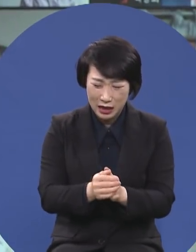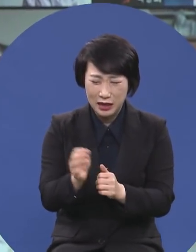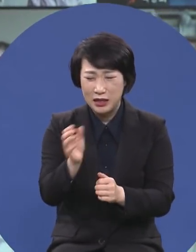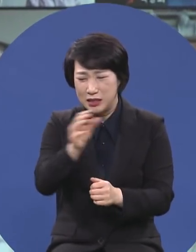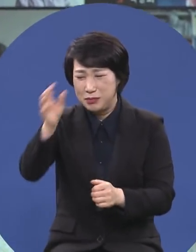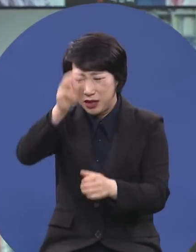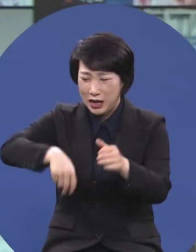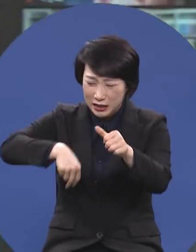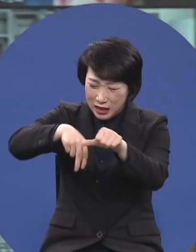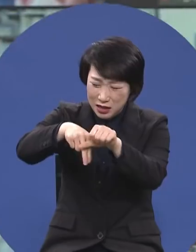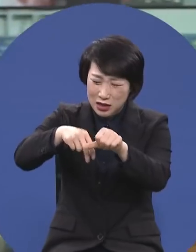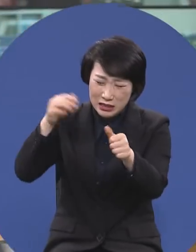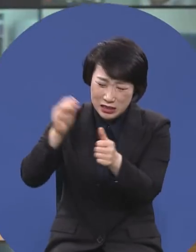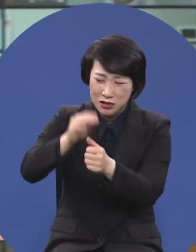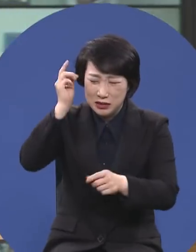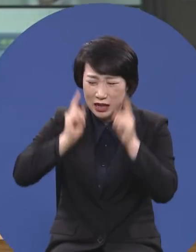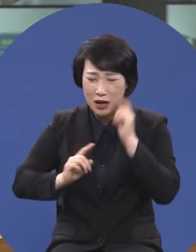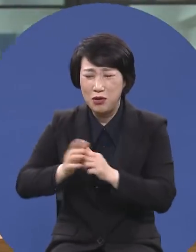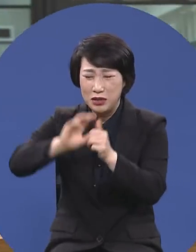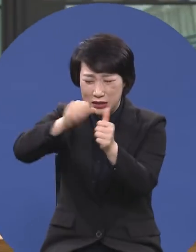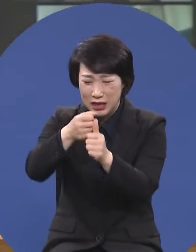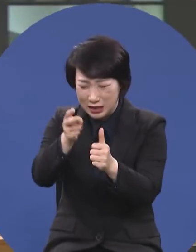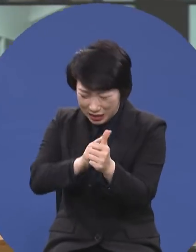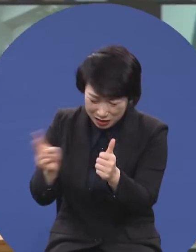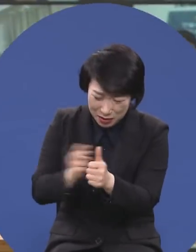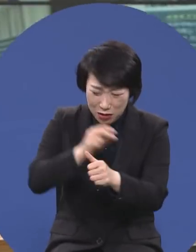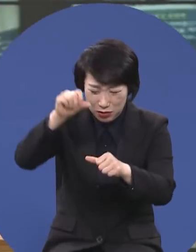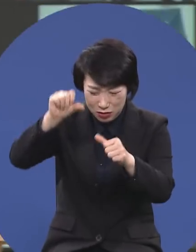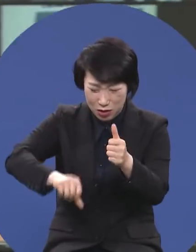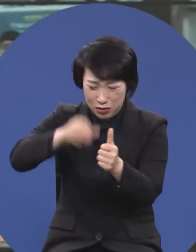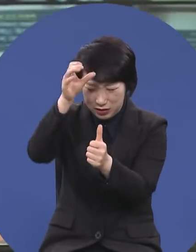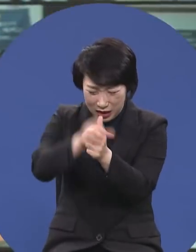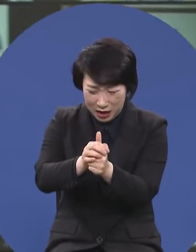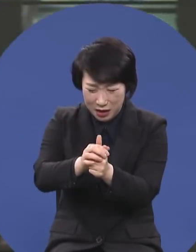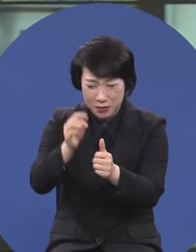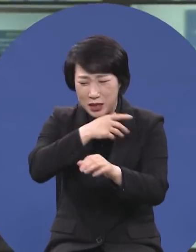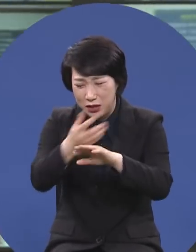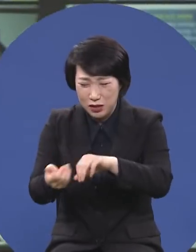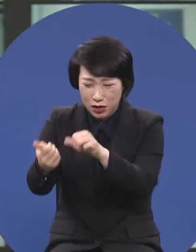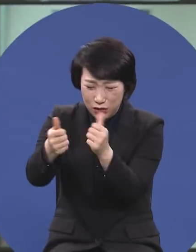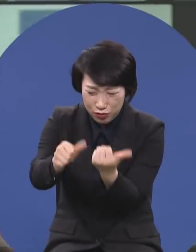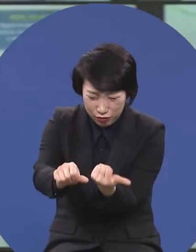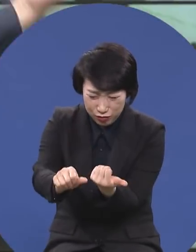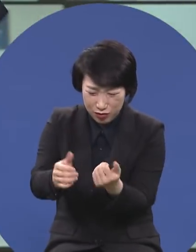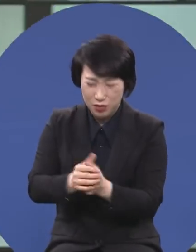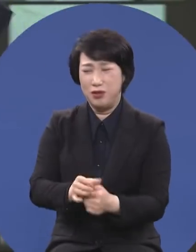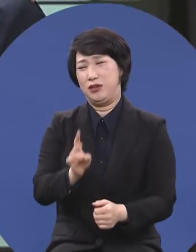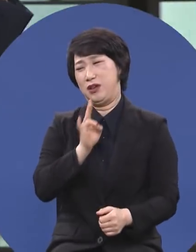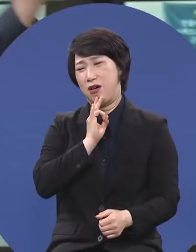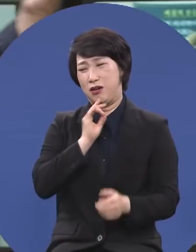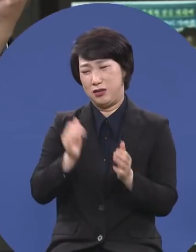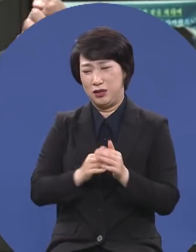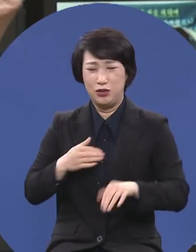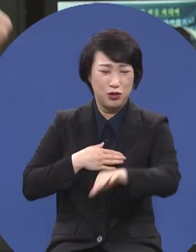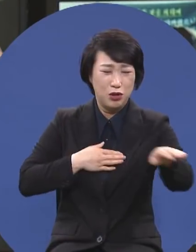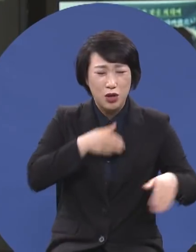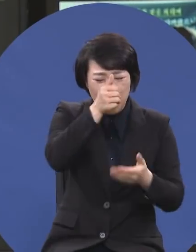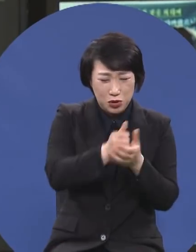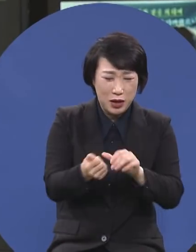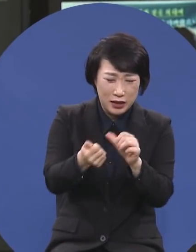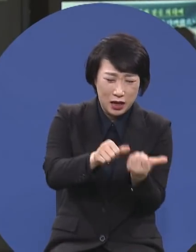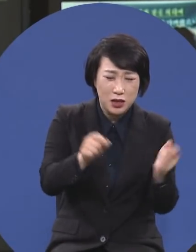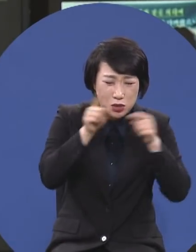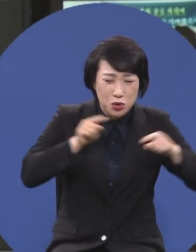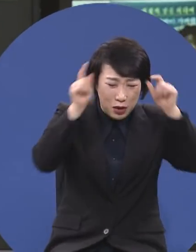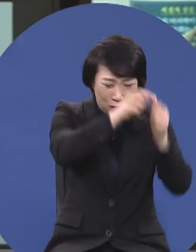찔리고 당하고 징계받고 채찍에 맞고 저주받고 그리고 피 흘려 죽으소서. 우리를 죄와 사망과